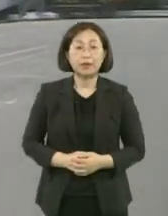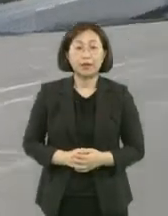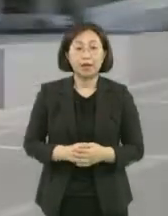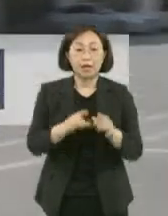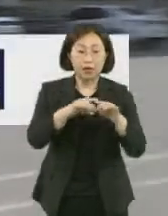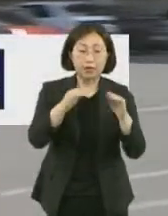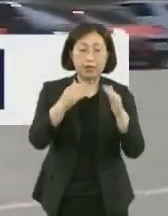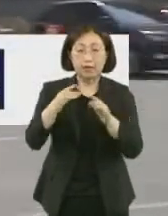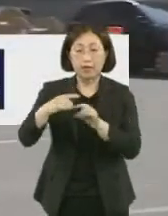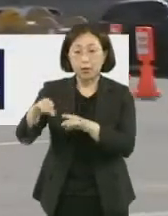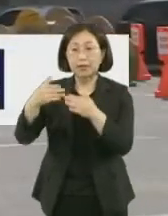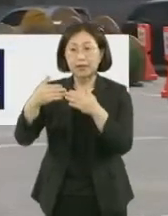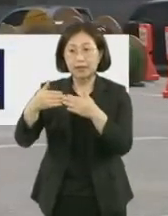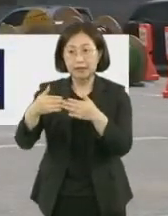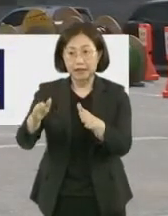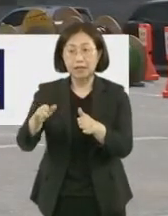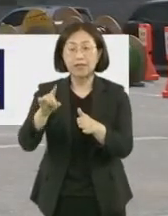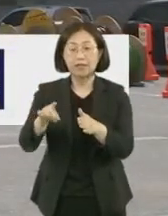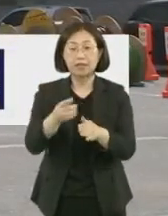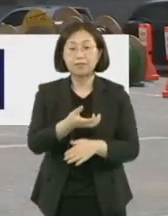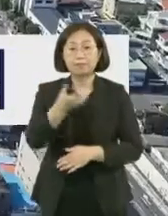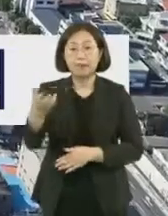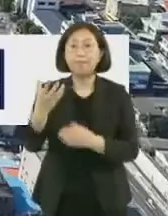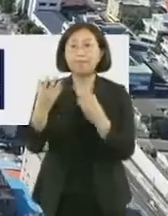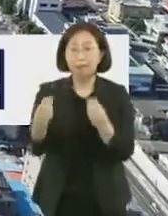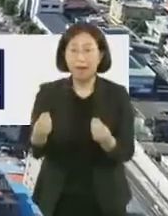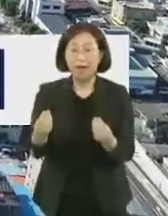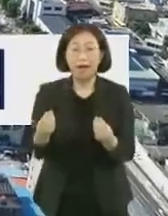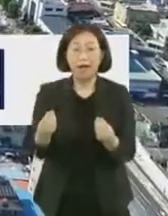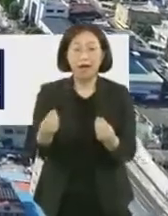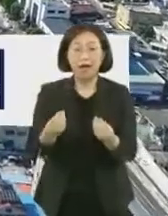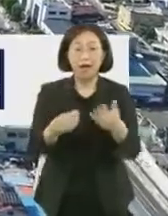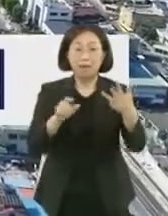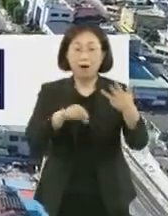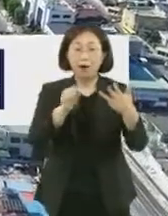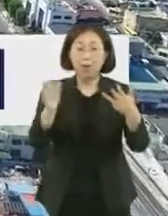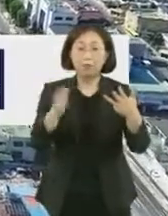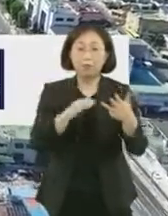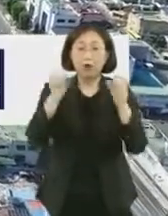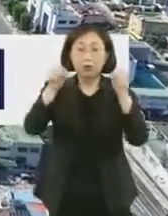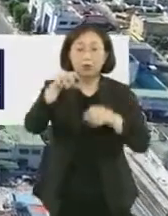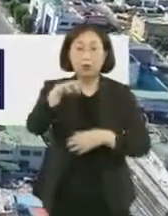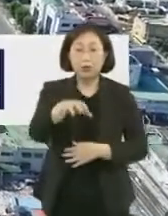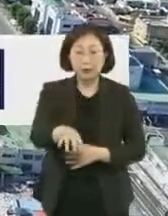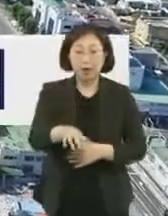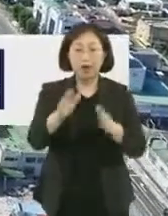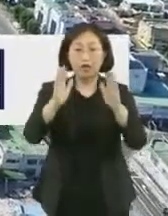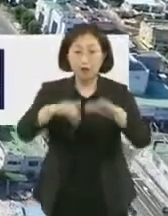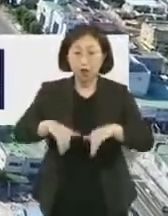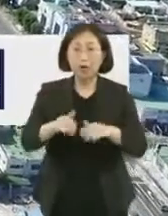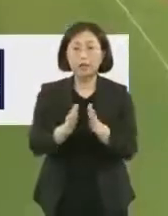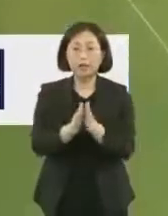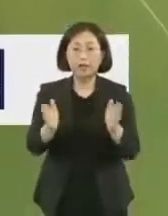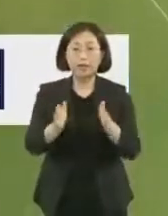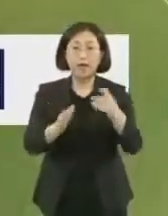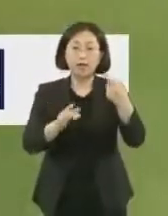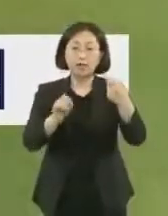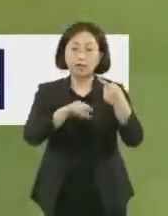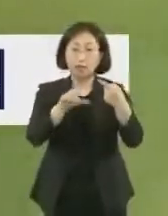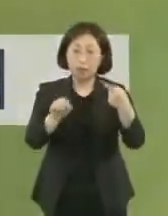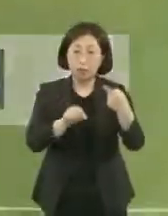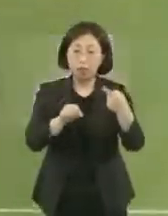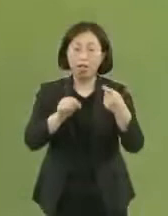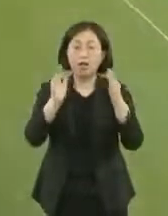전기실과 통신실 등 일부 시설 이전 작업을 마쳤고 8월부터 운동장 본체 철거에 들어가 오는